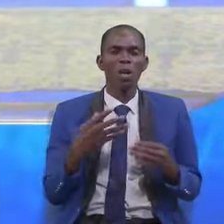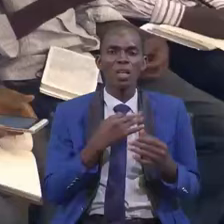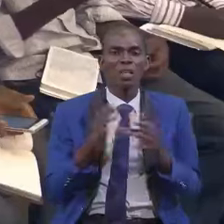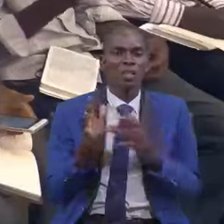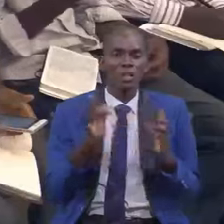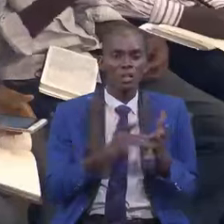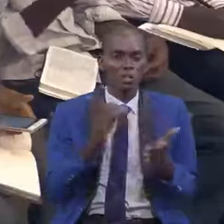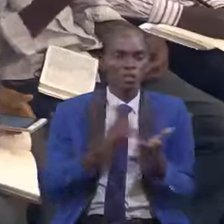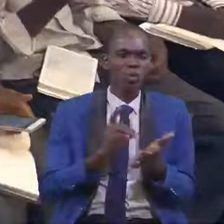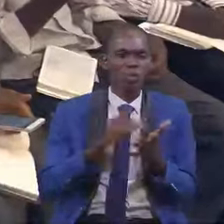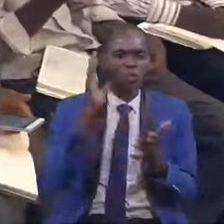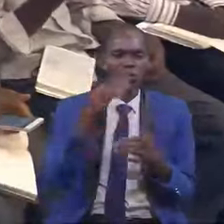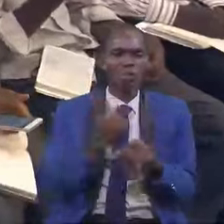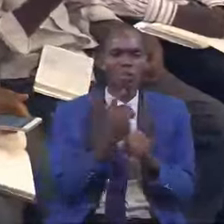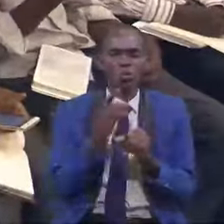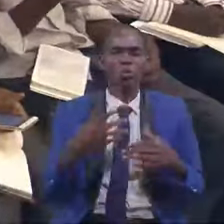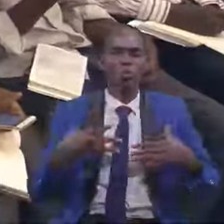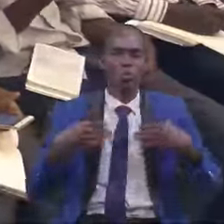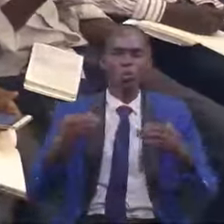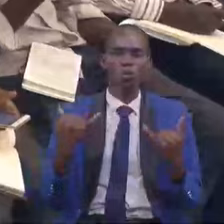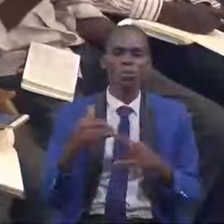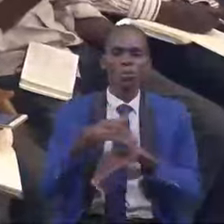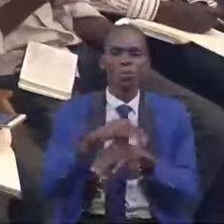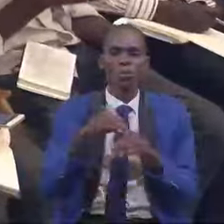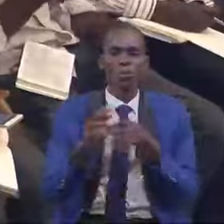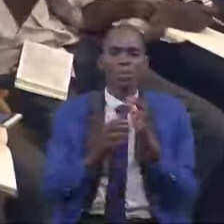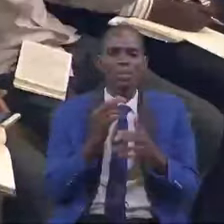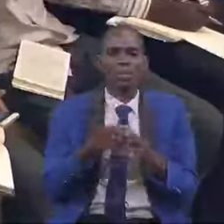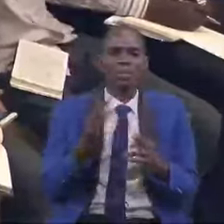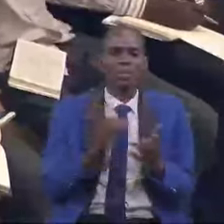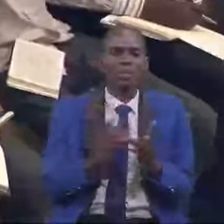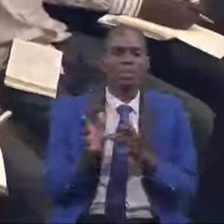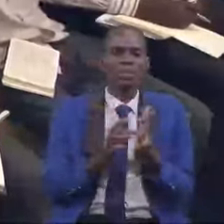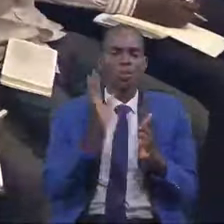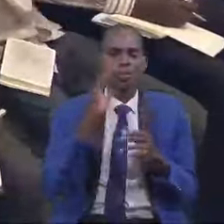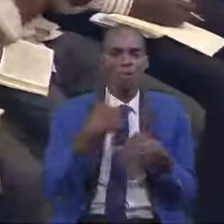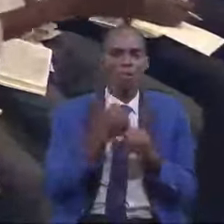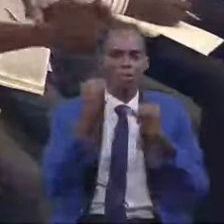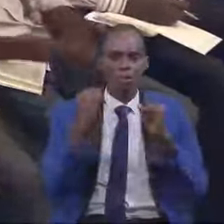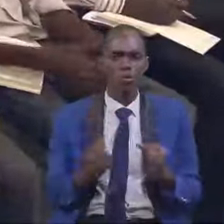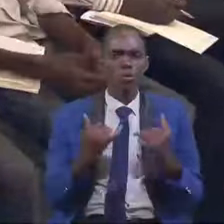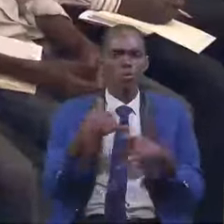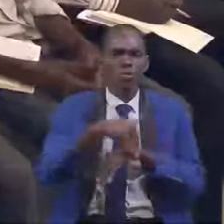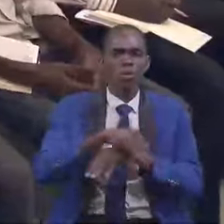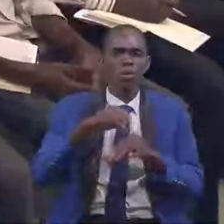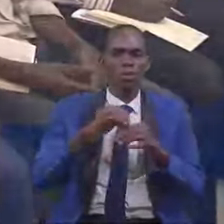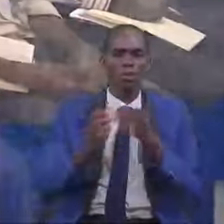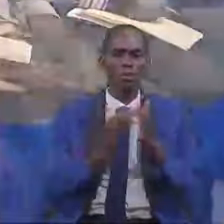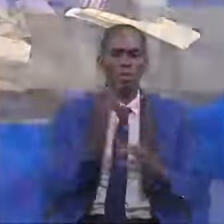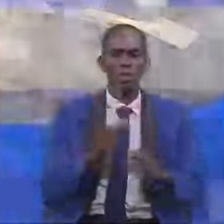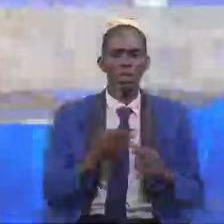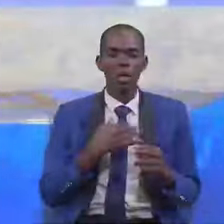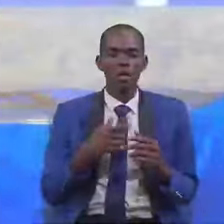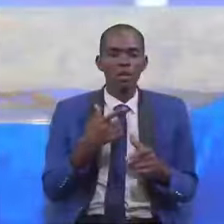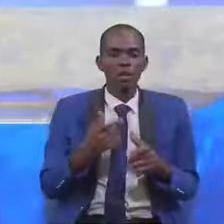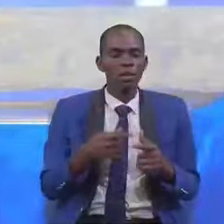soir. Docteur Jésus va vous rendre fort ce soir. Et puis, il dit,